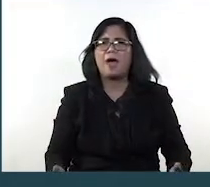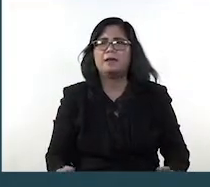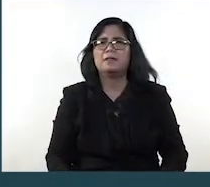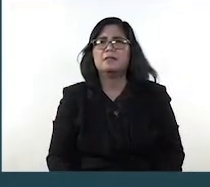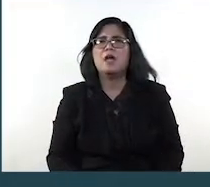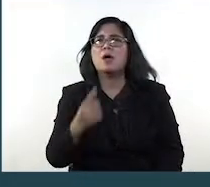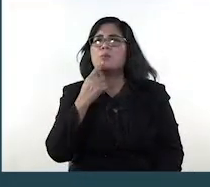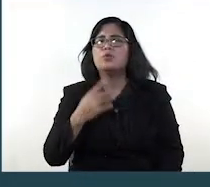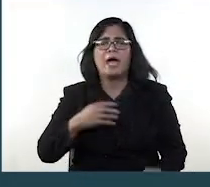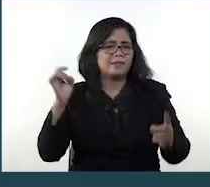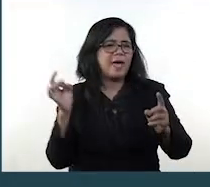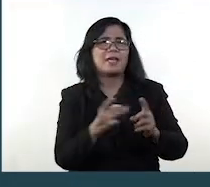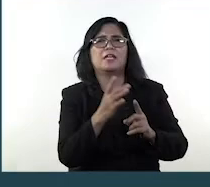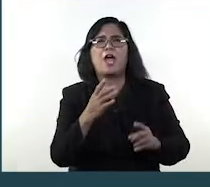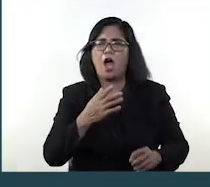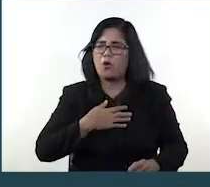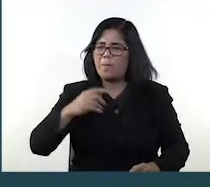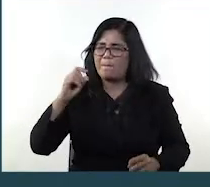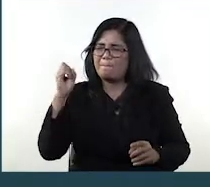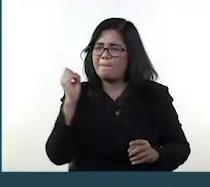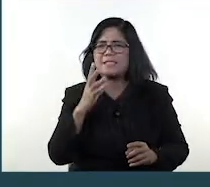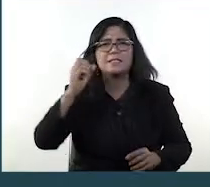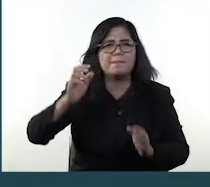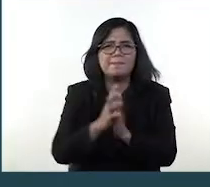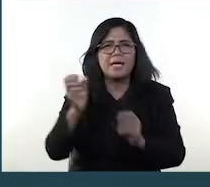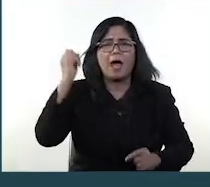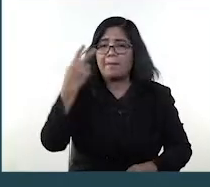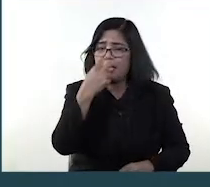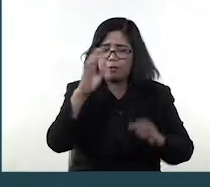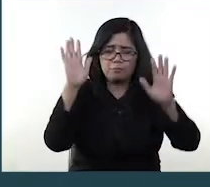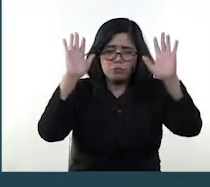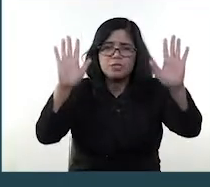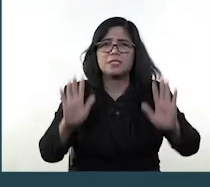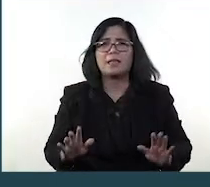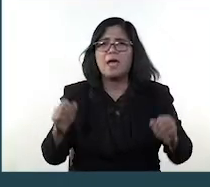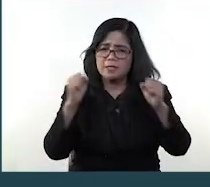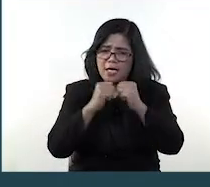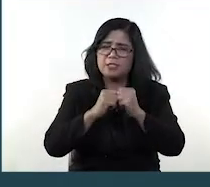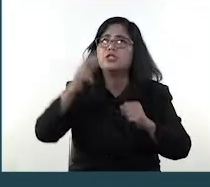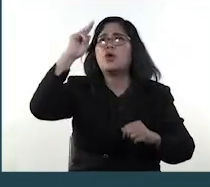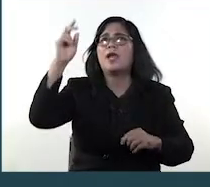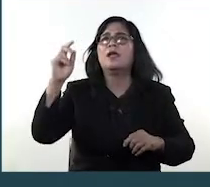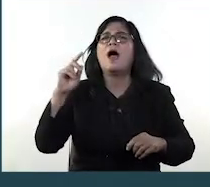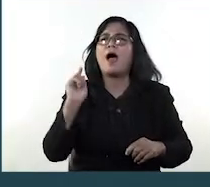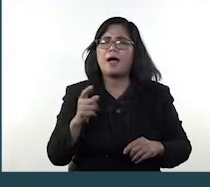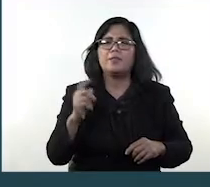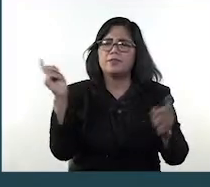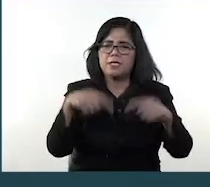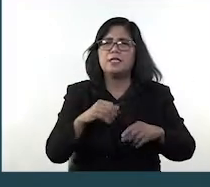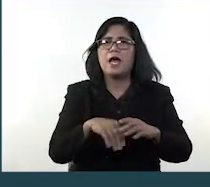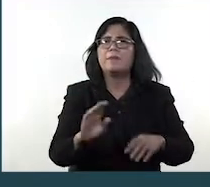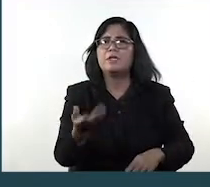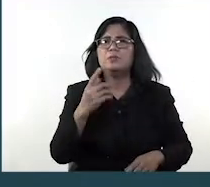punya target aku percaya aku pasti menang aku percaya kulitmu Ciseureuh percaya kau dipulihkan Tuhan aku percaya janjinya akan berlaku lam hidupku jadi kita